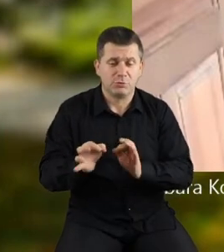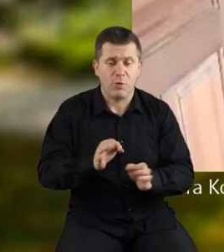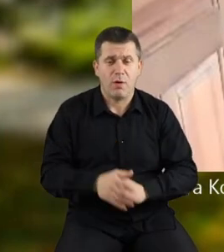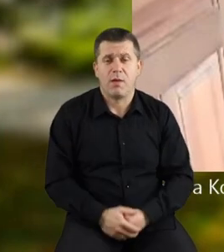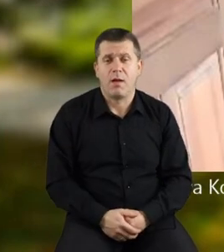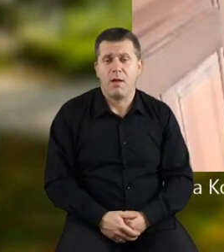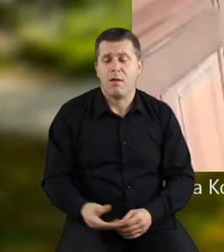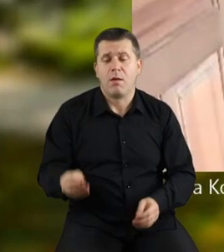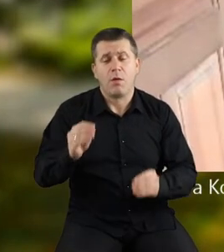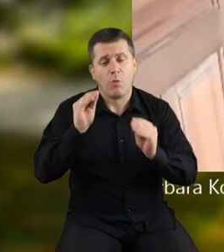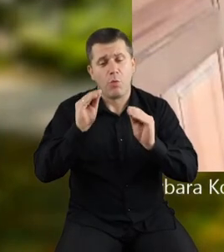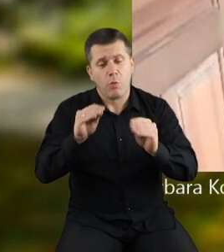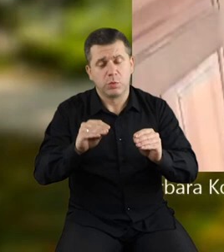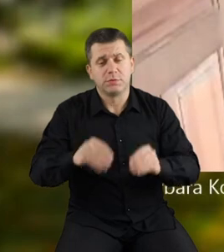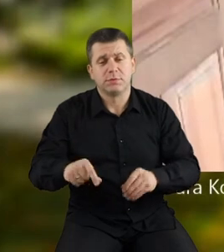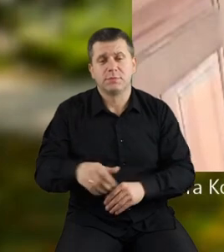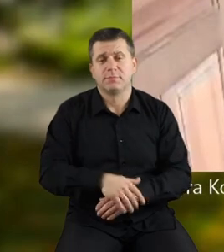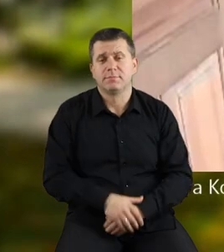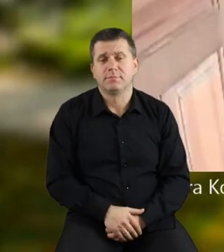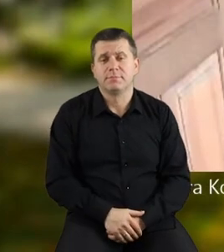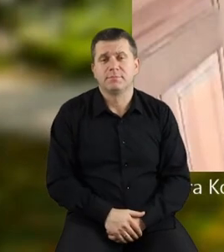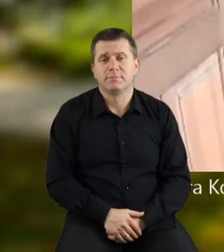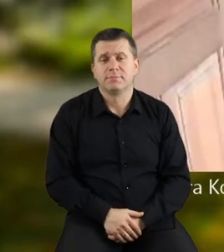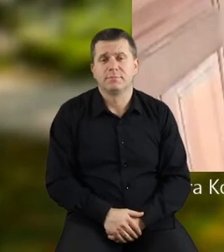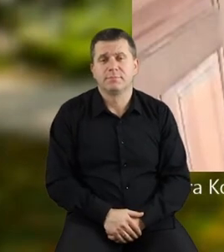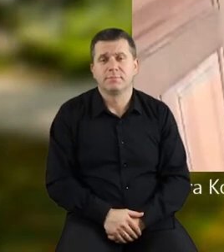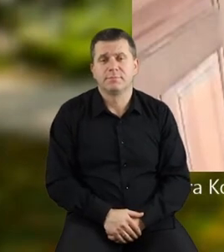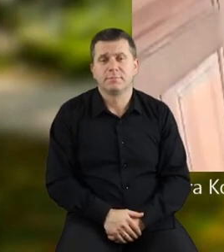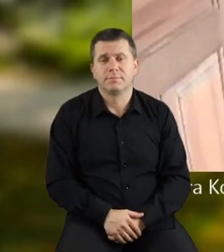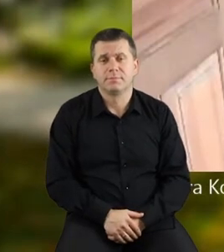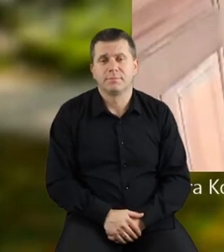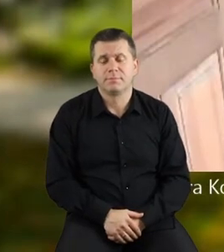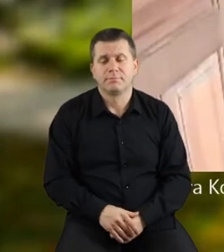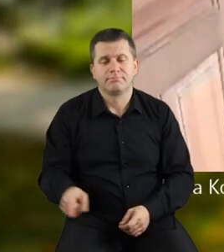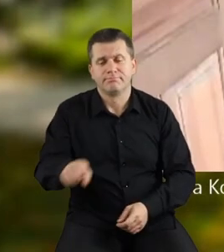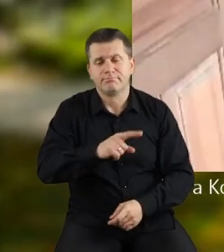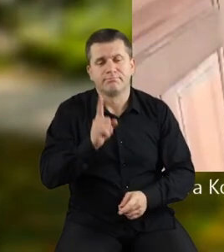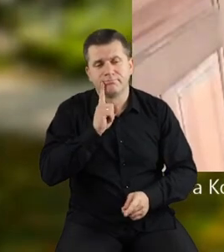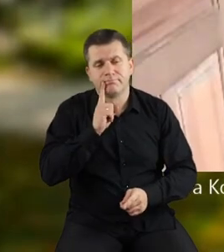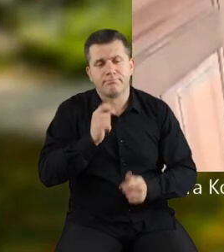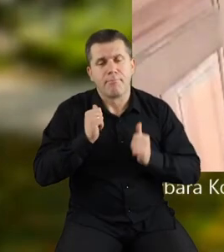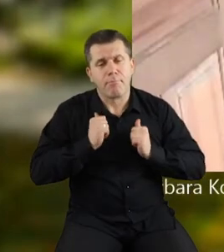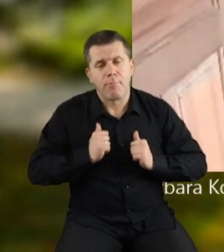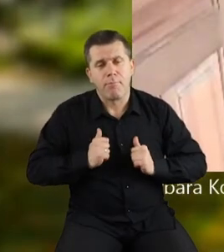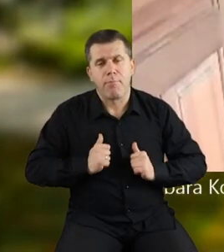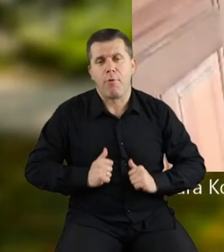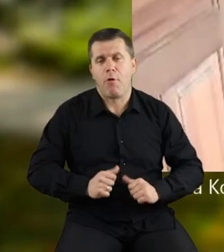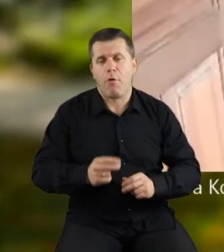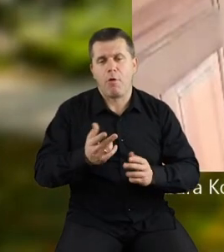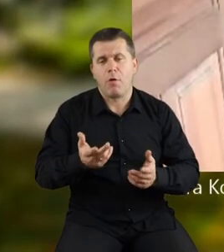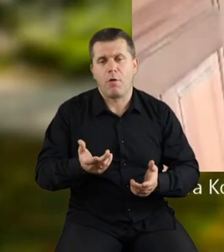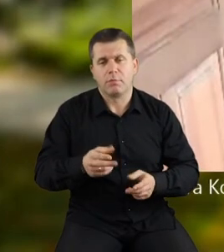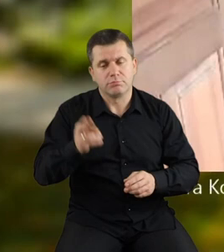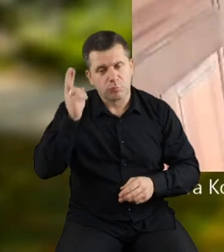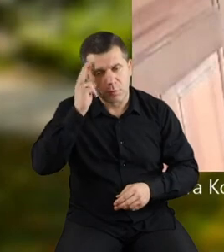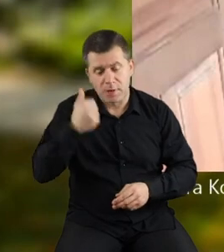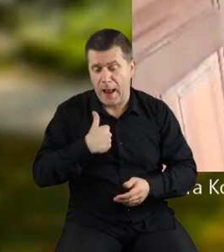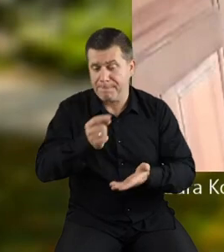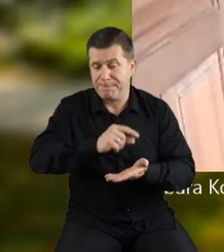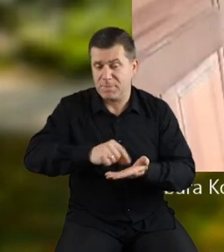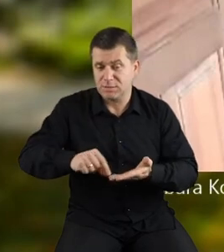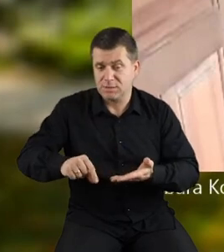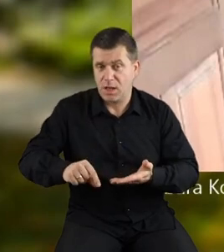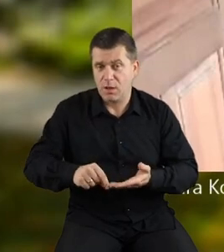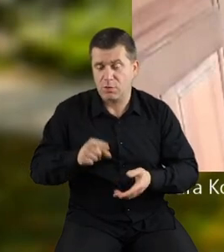przygoda uczy też chyba jakiejś pokory, ponieważ